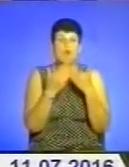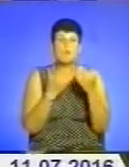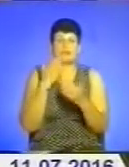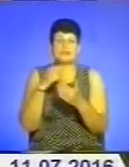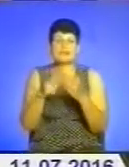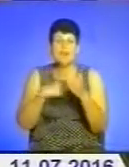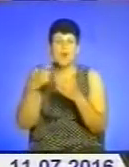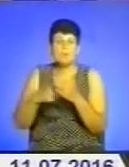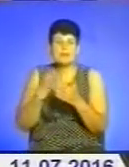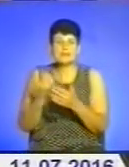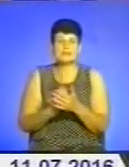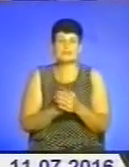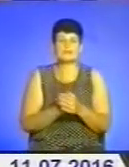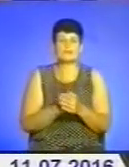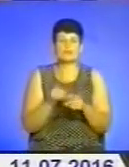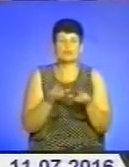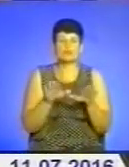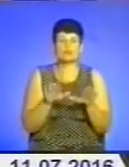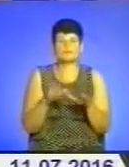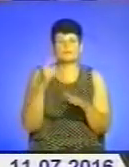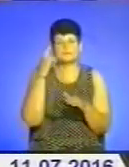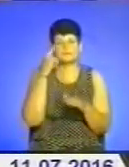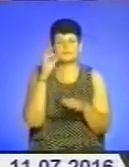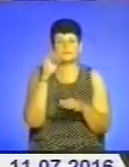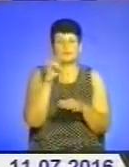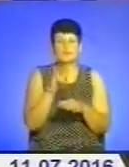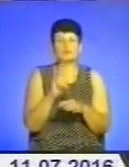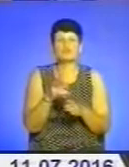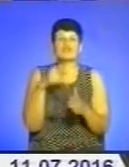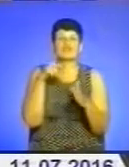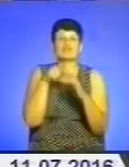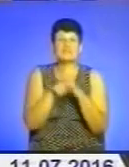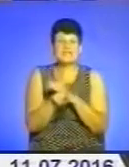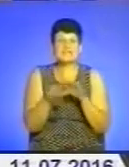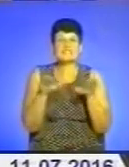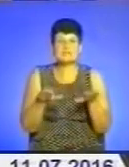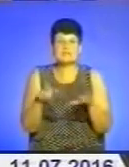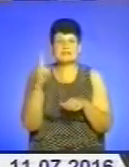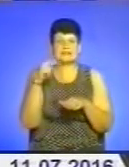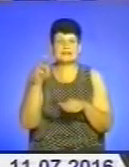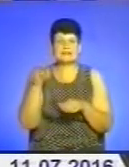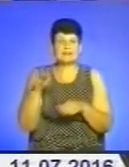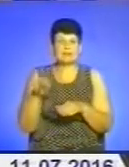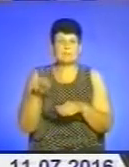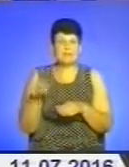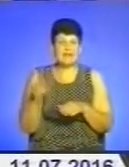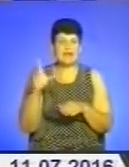допитані. Значить, тому десь версія про те, що хтось втік з місця ДТП, і працівники поліції не зафіксували